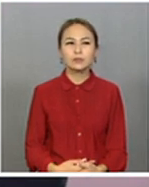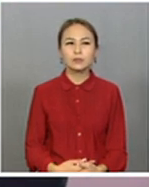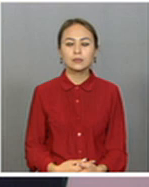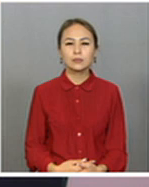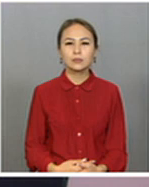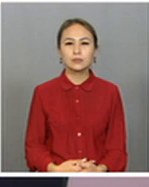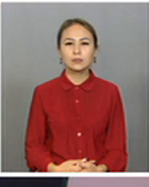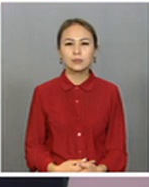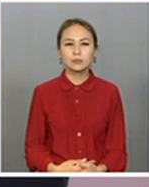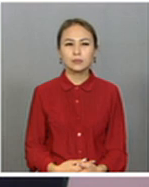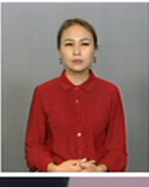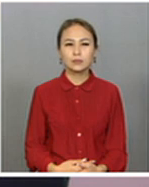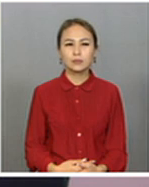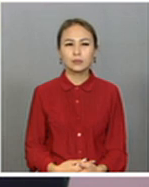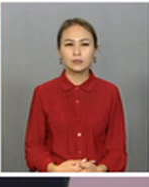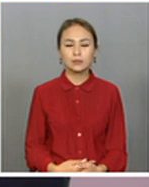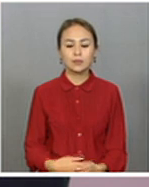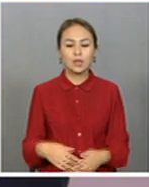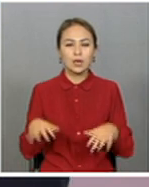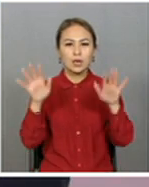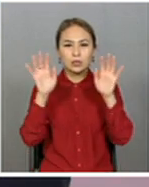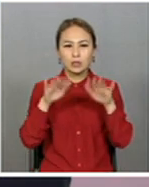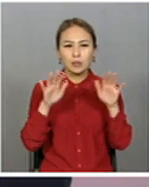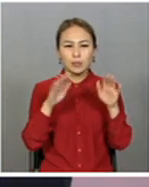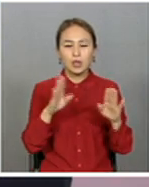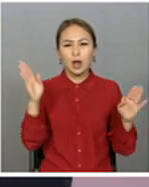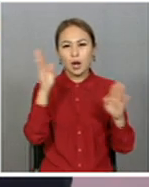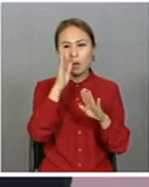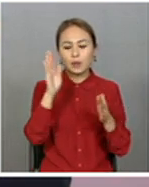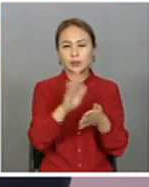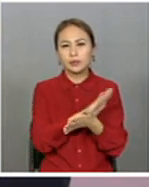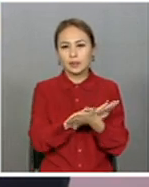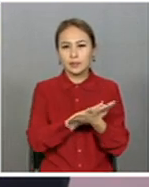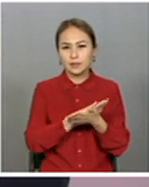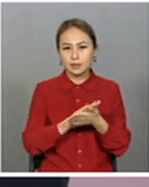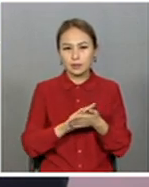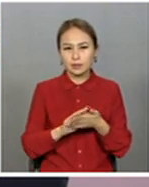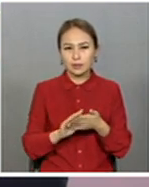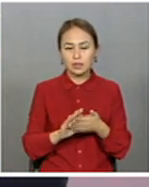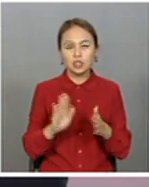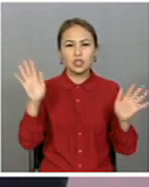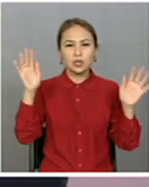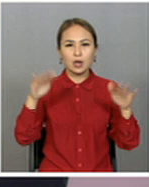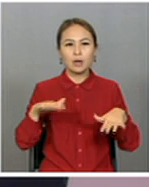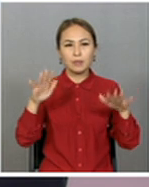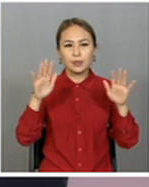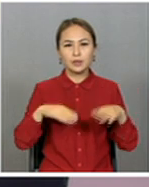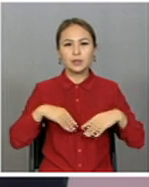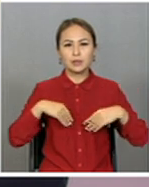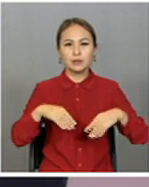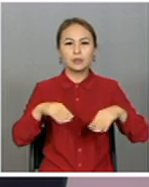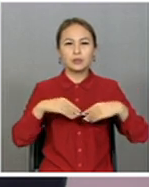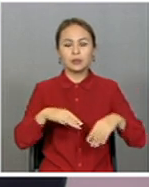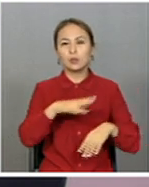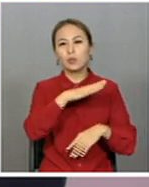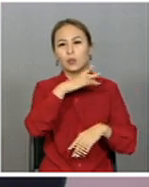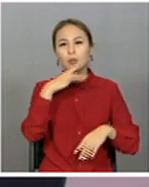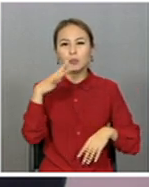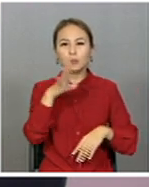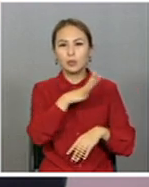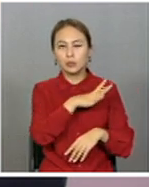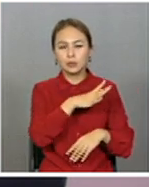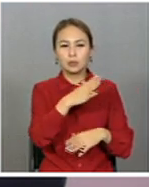Я, жаңбыр ауаны тазартады екен. Жаңбыр егіннің мол өнім